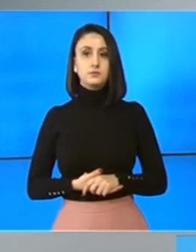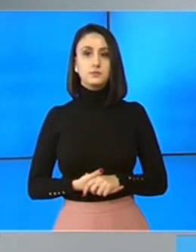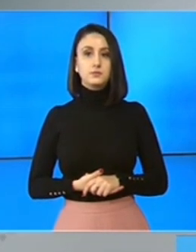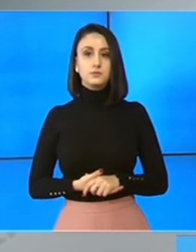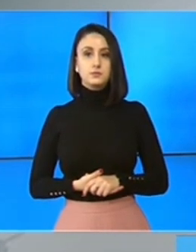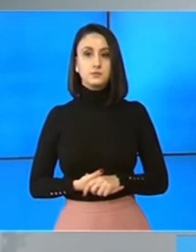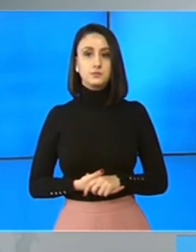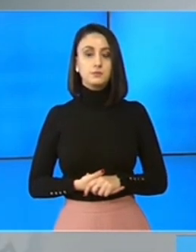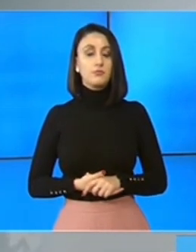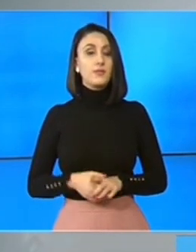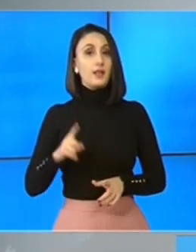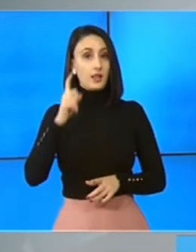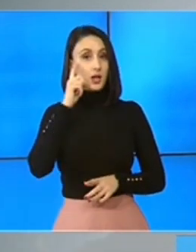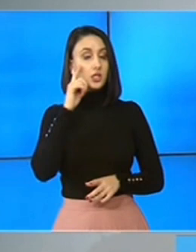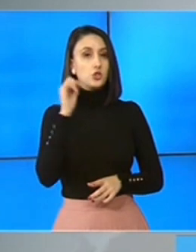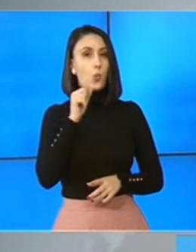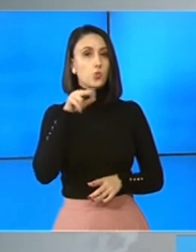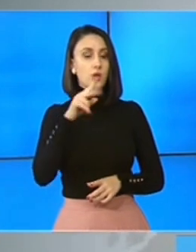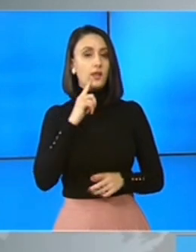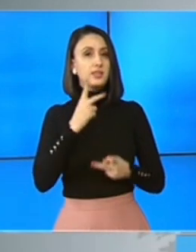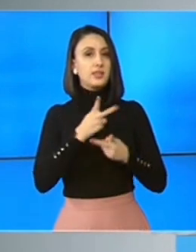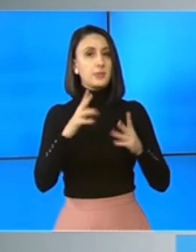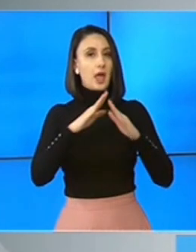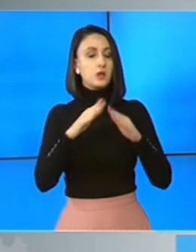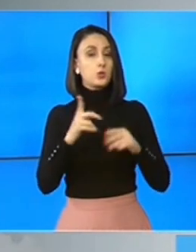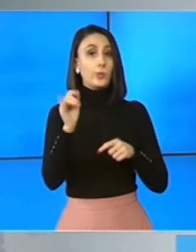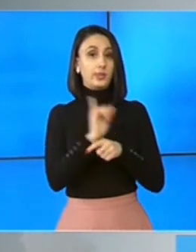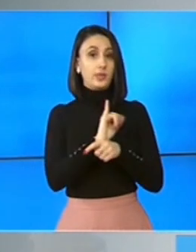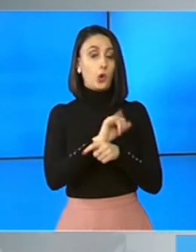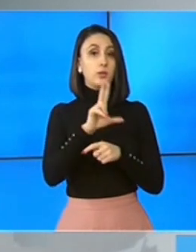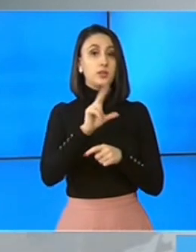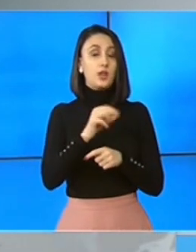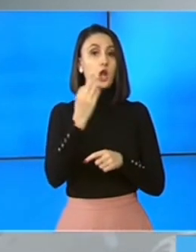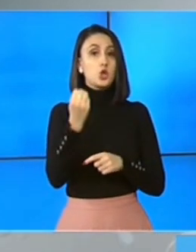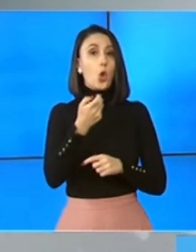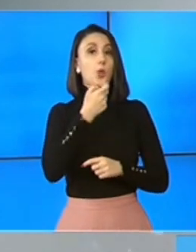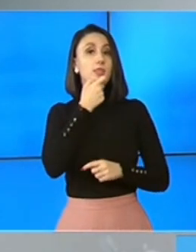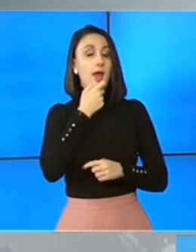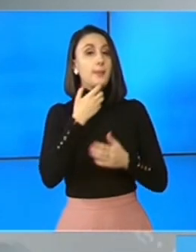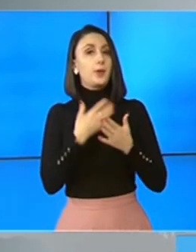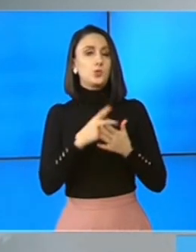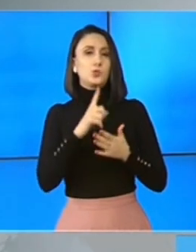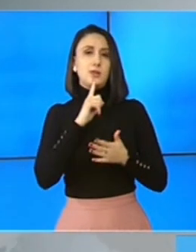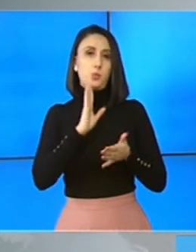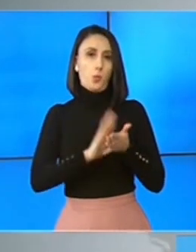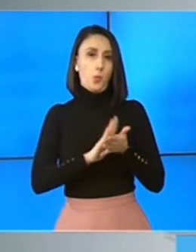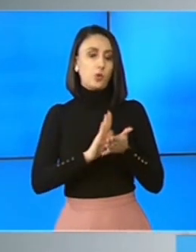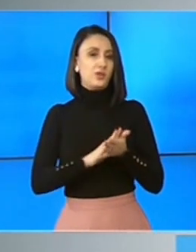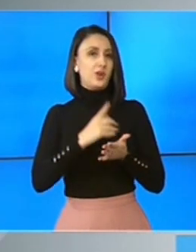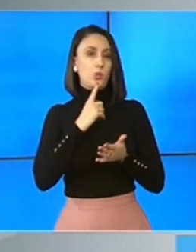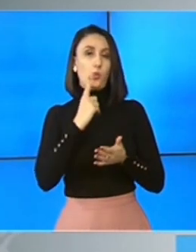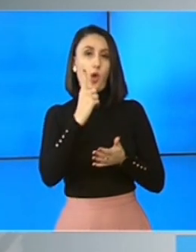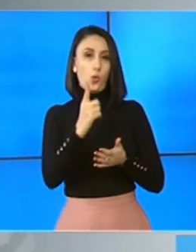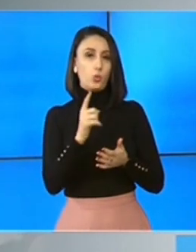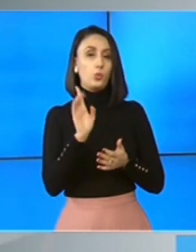în opinia sa cei de la ușoară trimit acasă un director de 39 de ani pentru simplul motiv că nu este unul de al